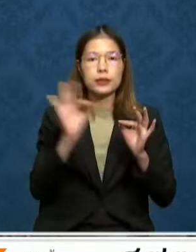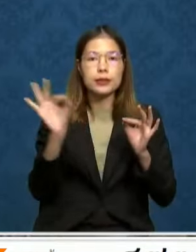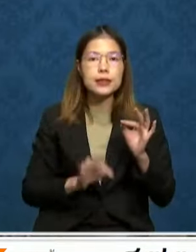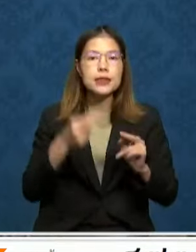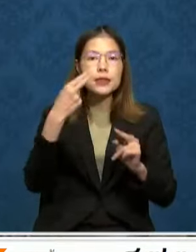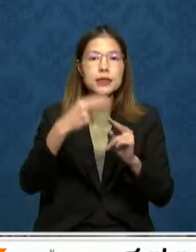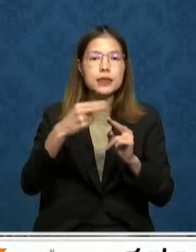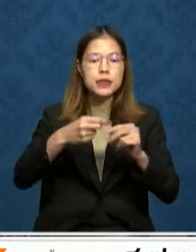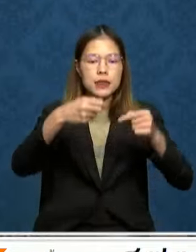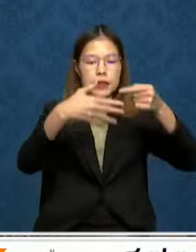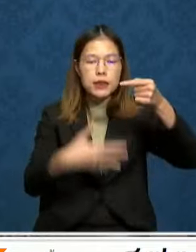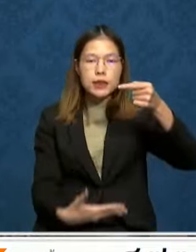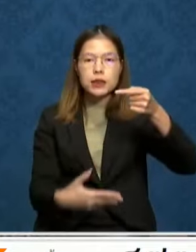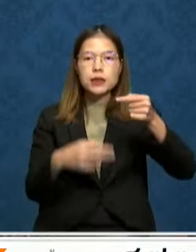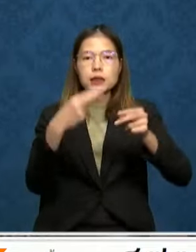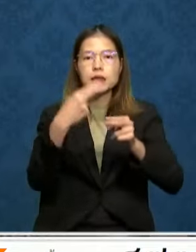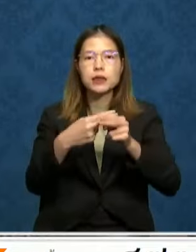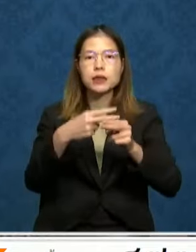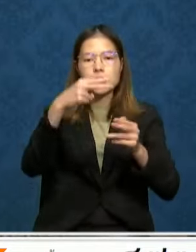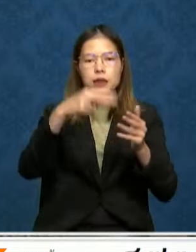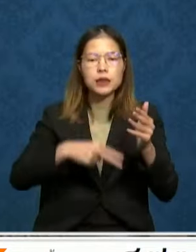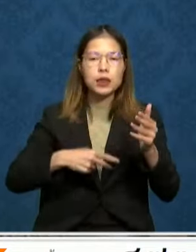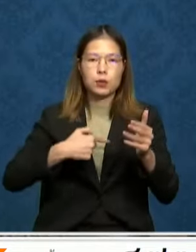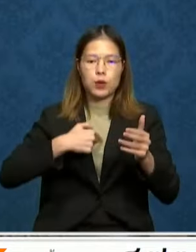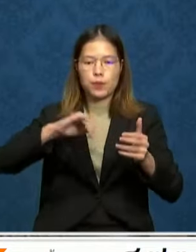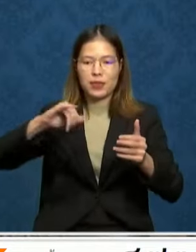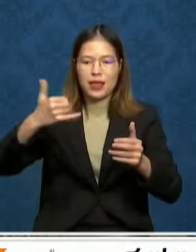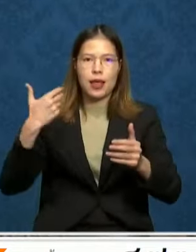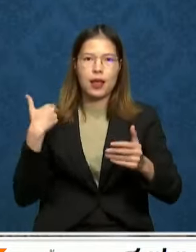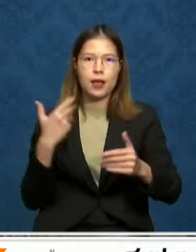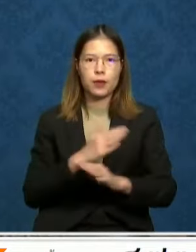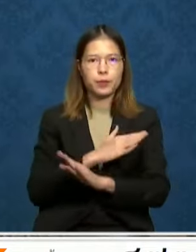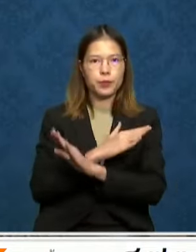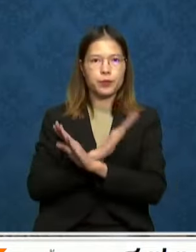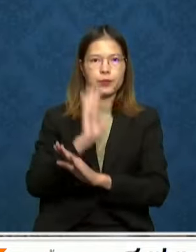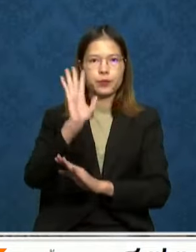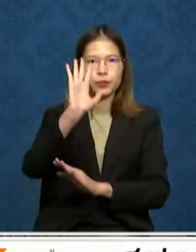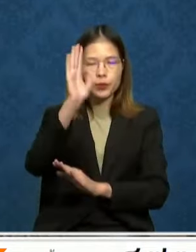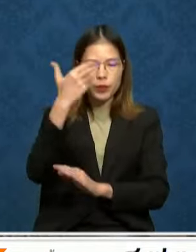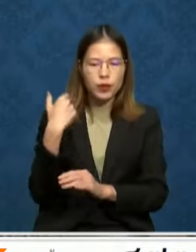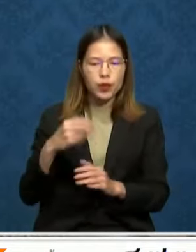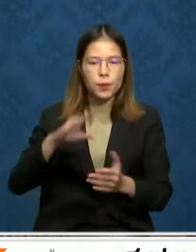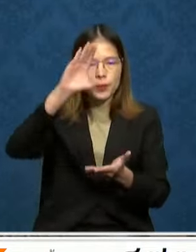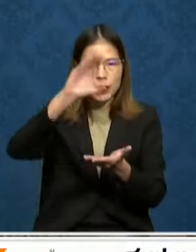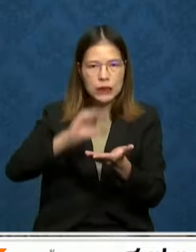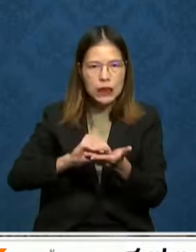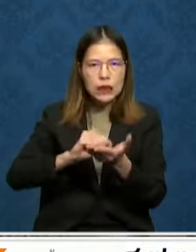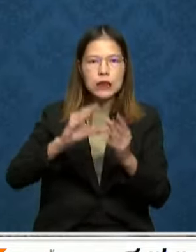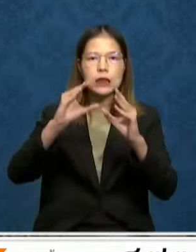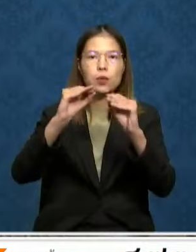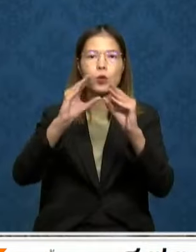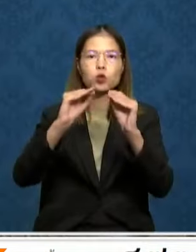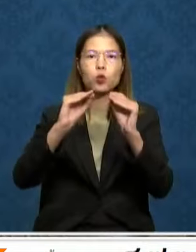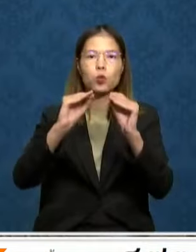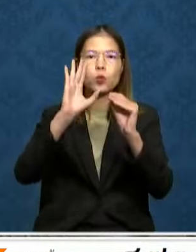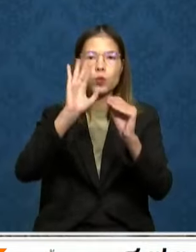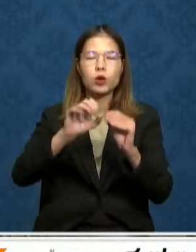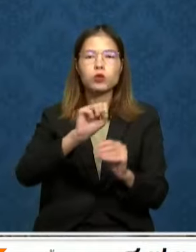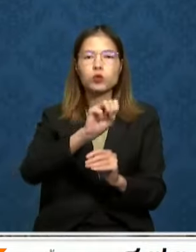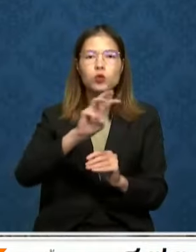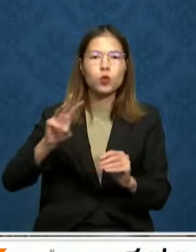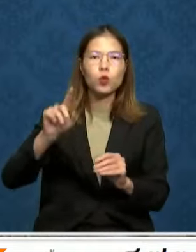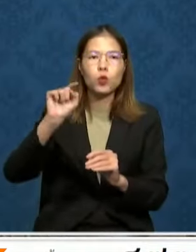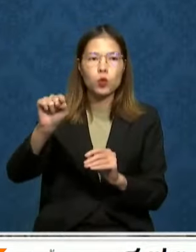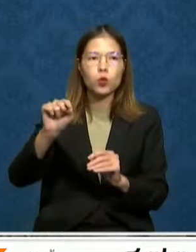หายเผื่อท่านจะปฏิเสธมันปรากฏในบันทึกรายงานการประชุมคือท่านวุฒิสมาชิก